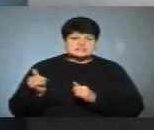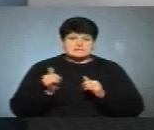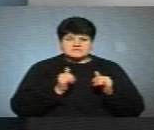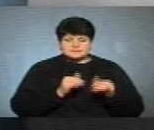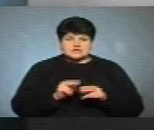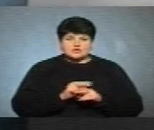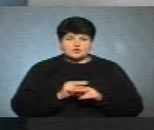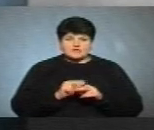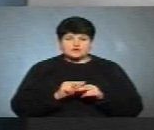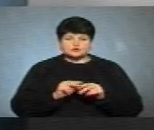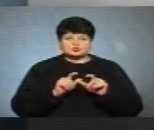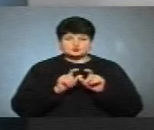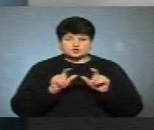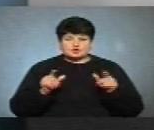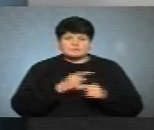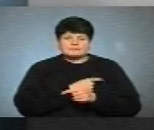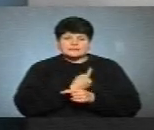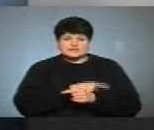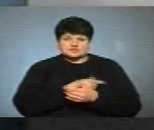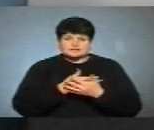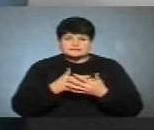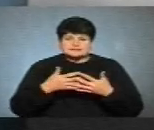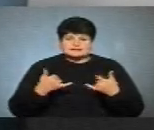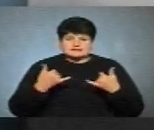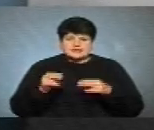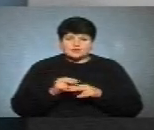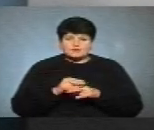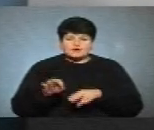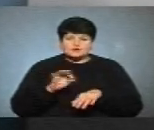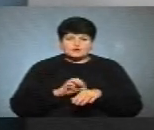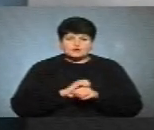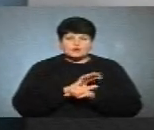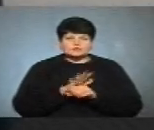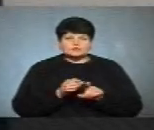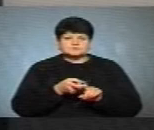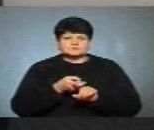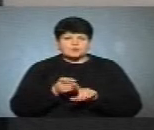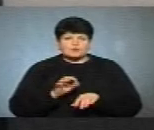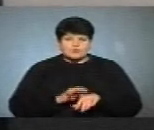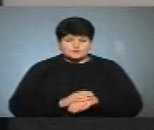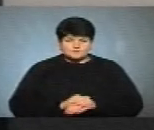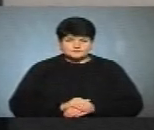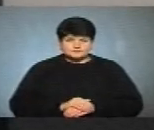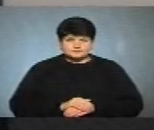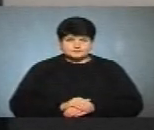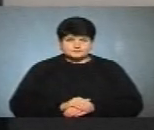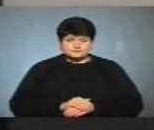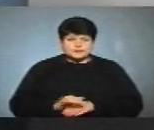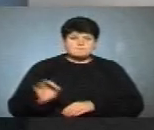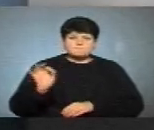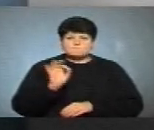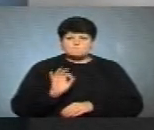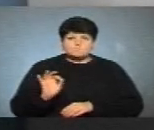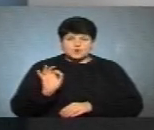забезпеченість лікувальної установи медичними засобами для лікування хворих коронавірусною хворобою, про